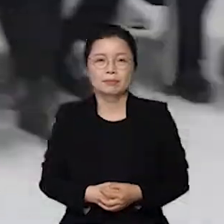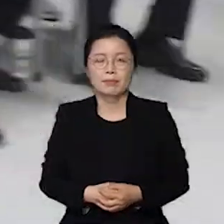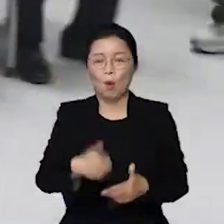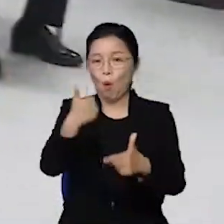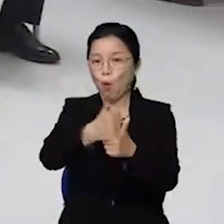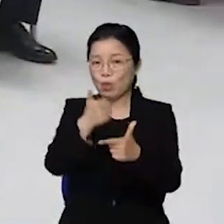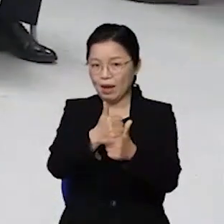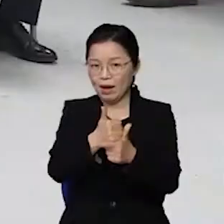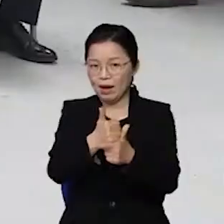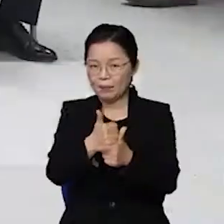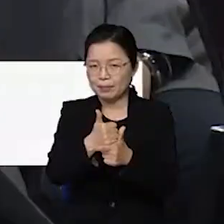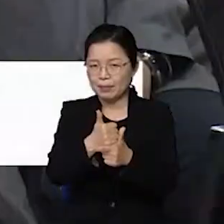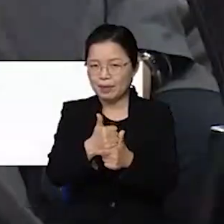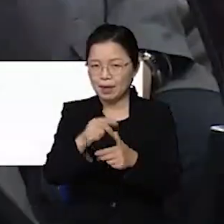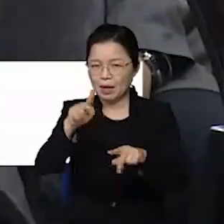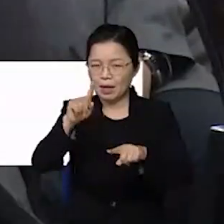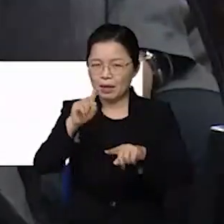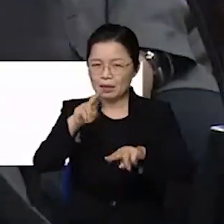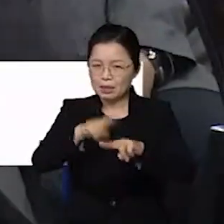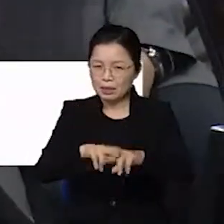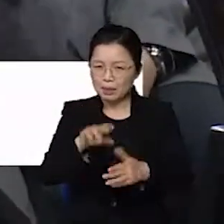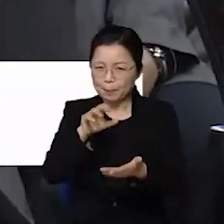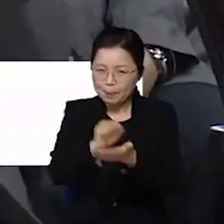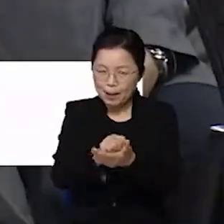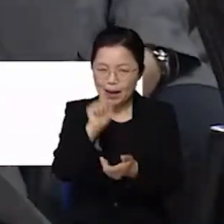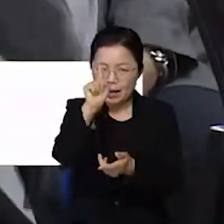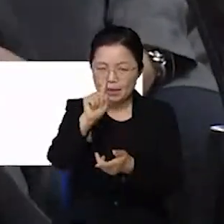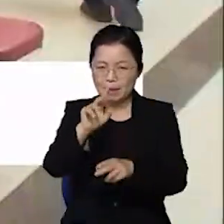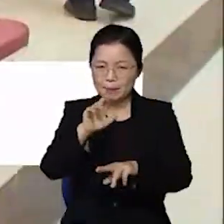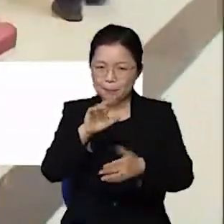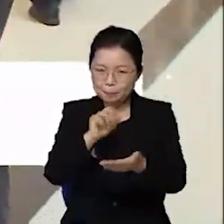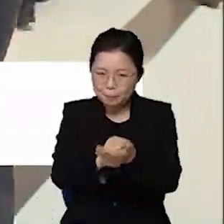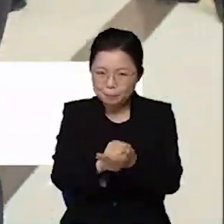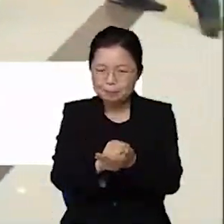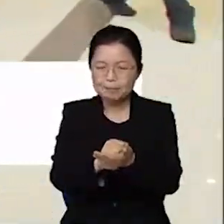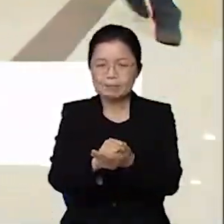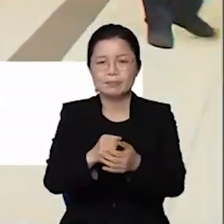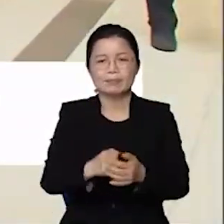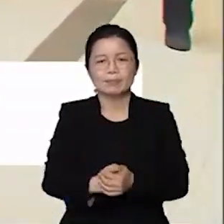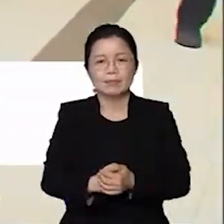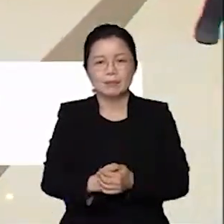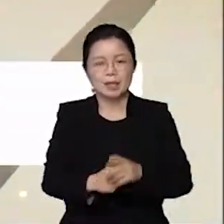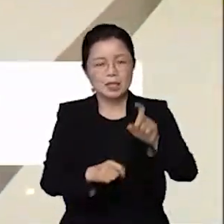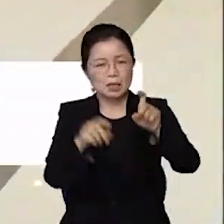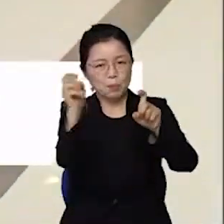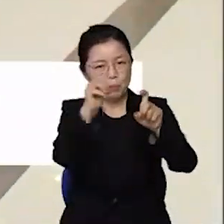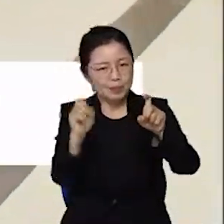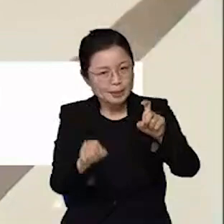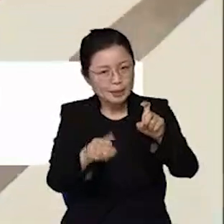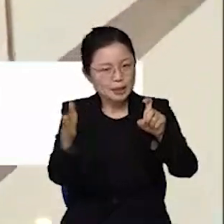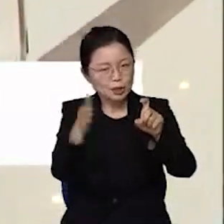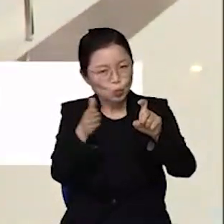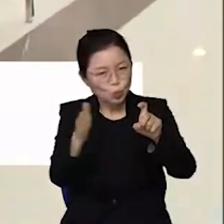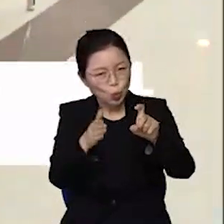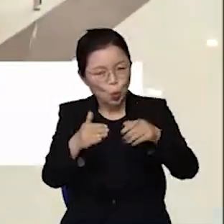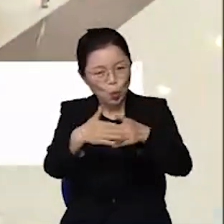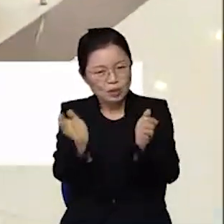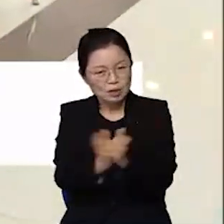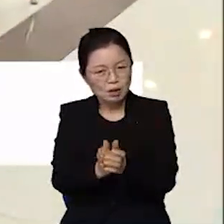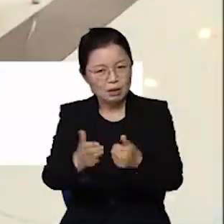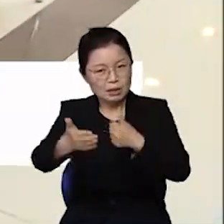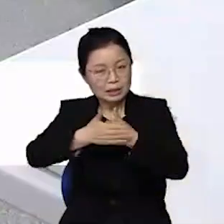호남 공약에 집중한 국민의힘은 목표를 달성했습니다. 10% 초중반대의 정당 지지율을